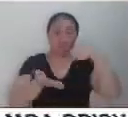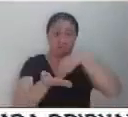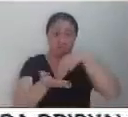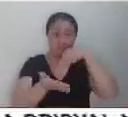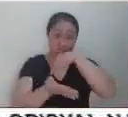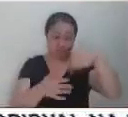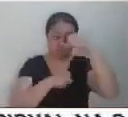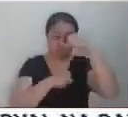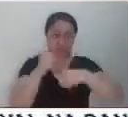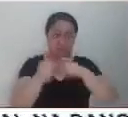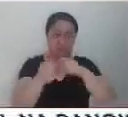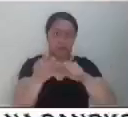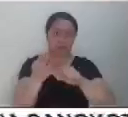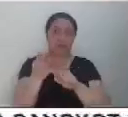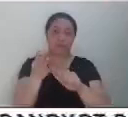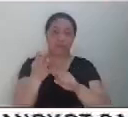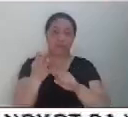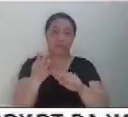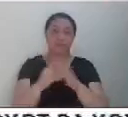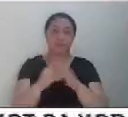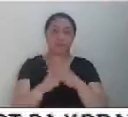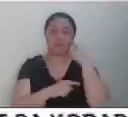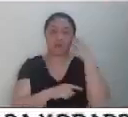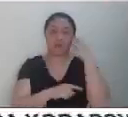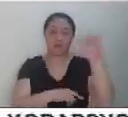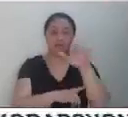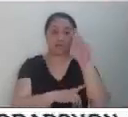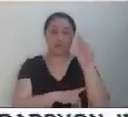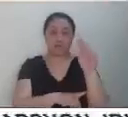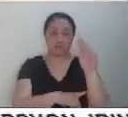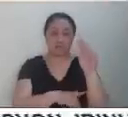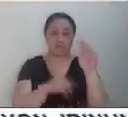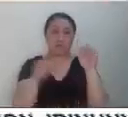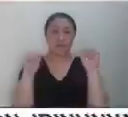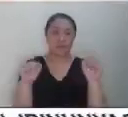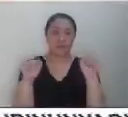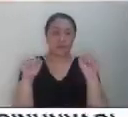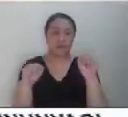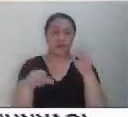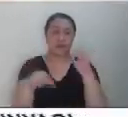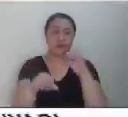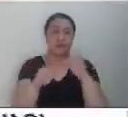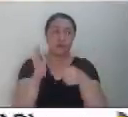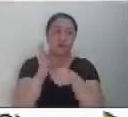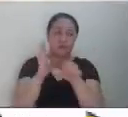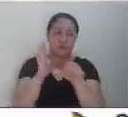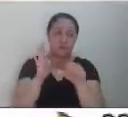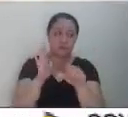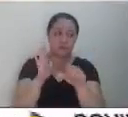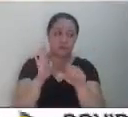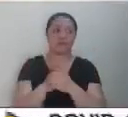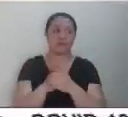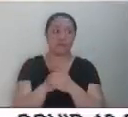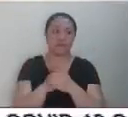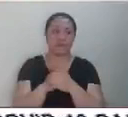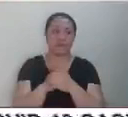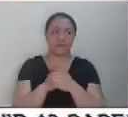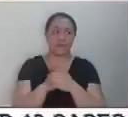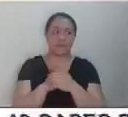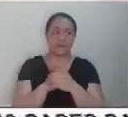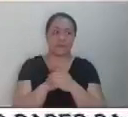May date po ba, Attorney Kimbo, na parang deadline na pagka wala pa silang RFID sticker by this date, meron ng penalty?